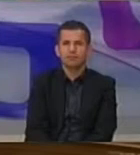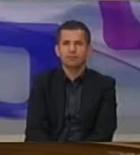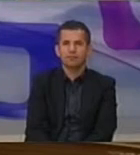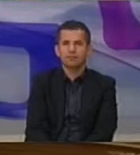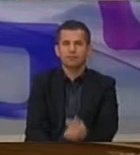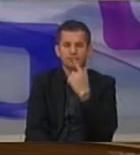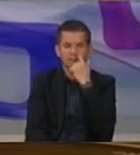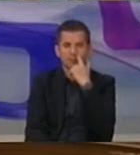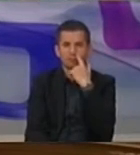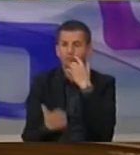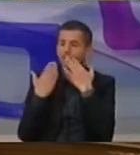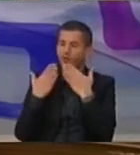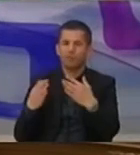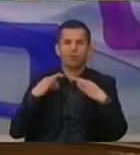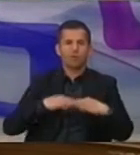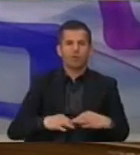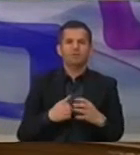Atë merit, zoti kryetar,